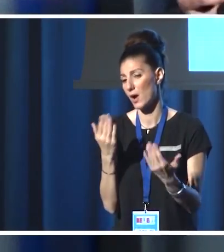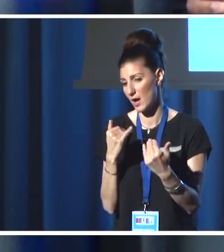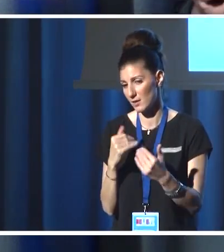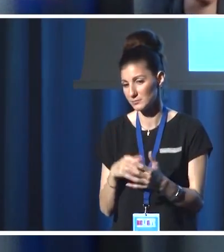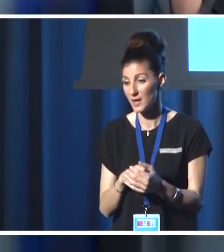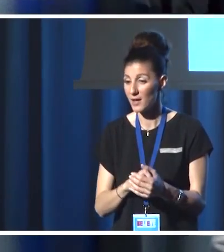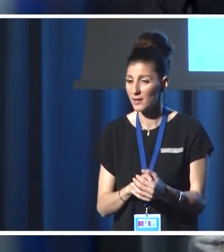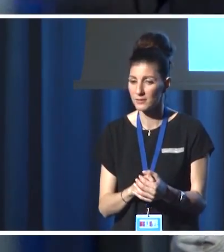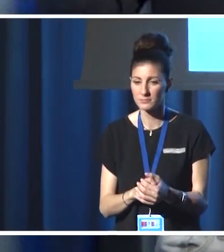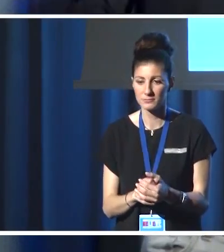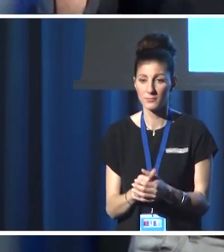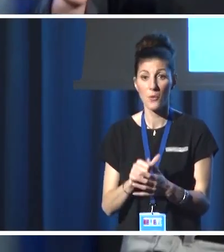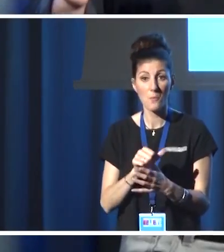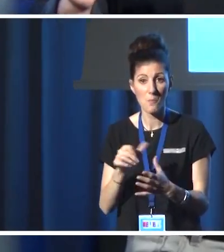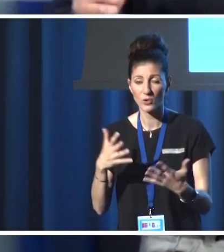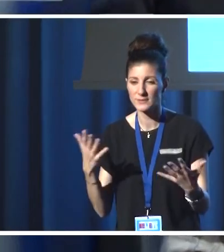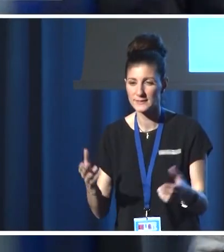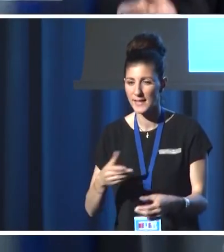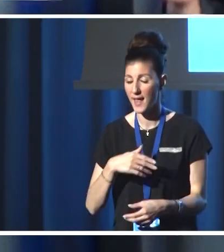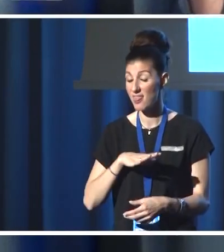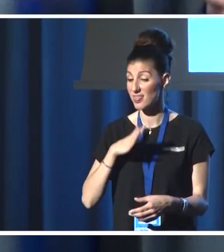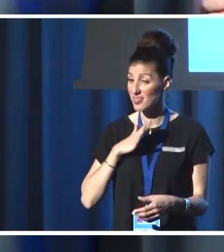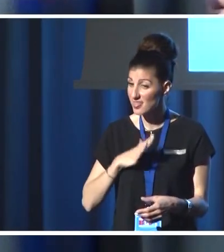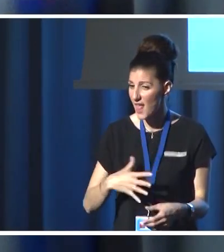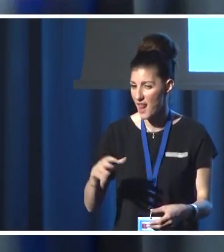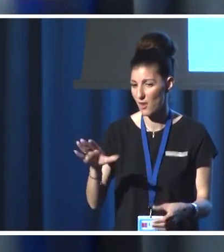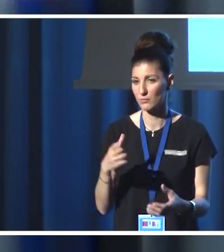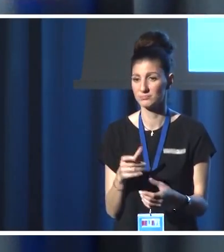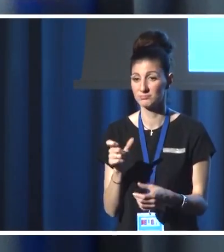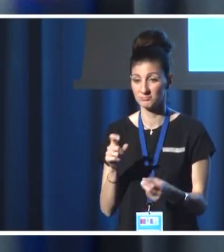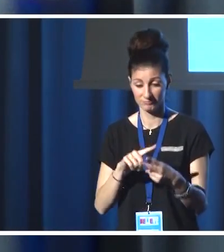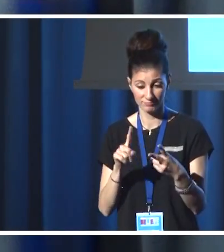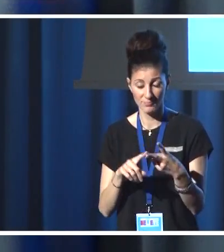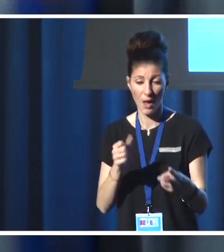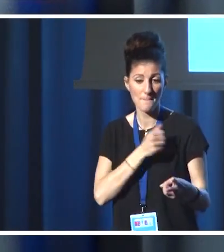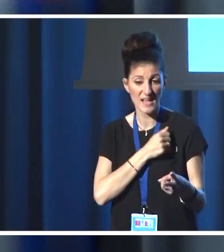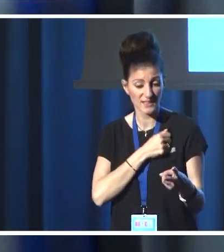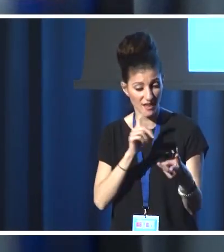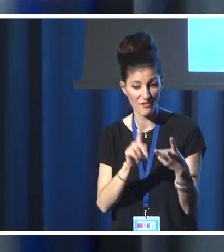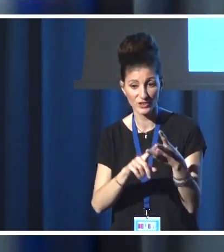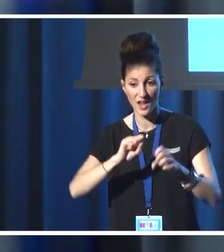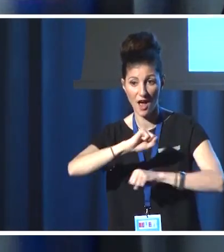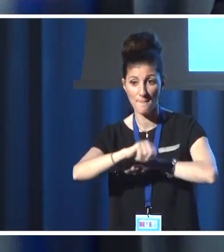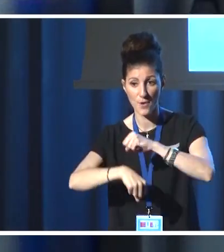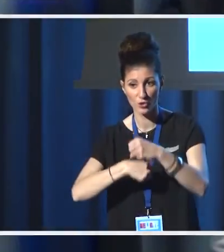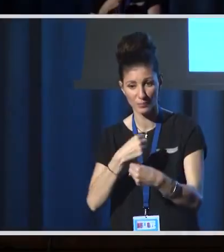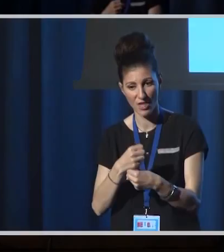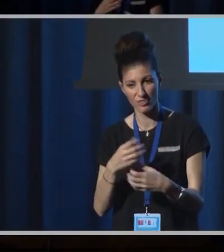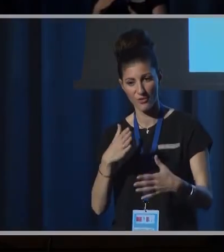το μόνο μόνο το θέλω το πιστεύω και το προσπαθώ ευχαριστώ